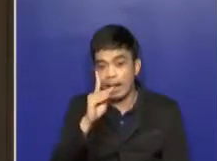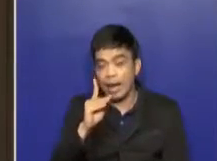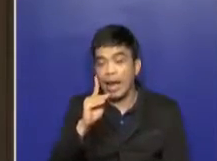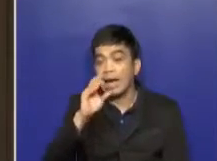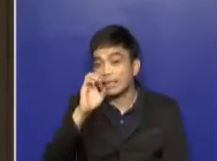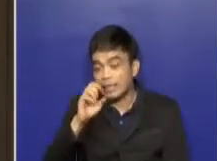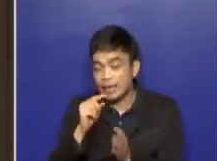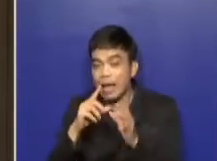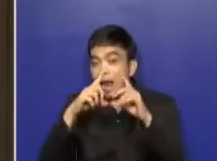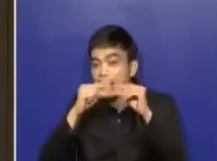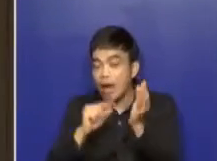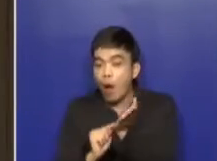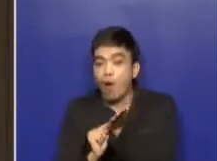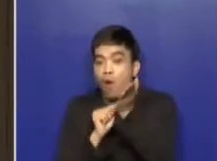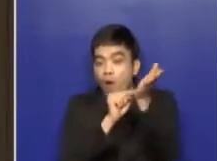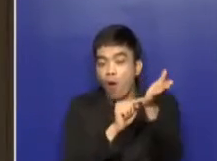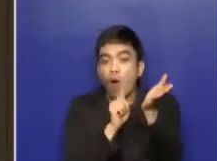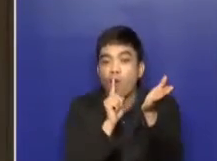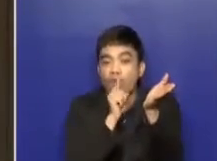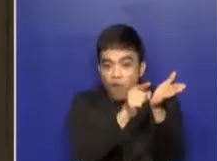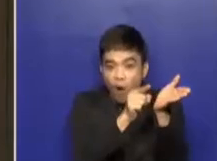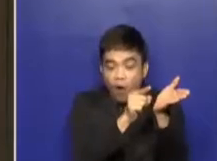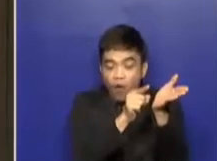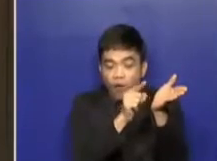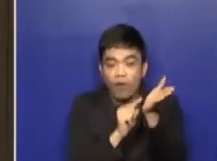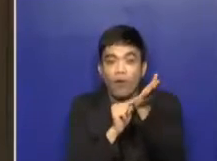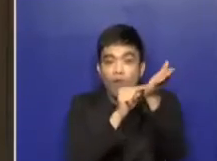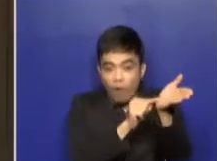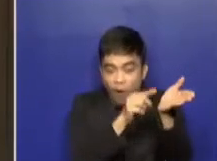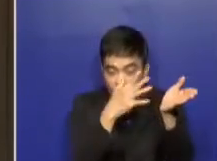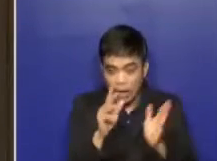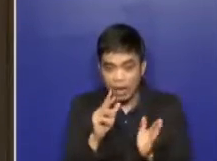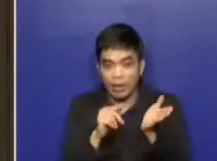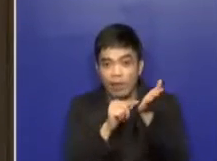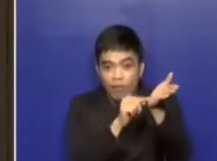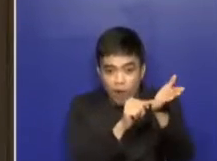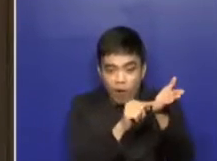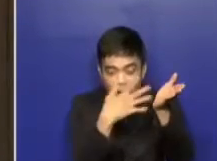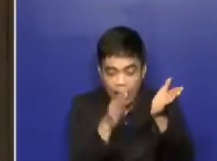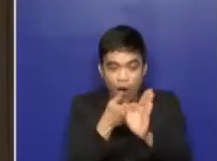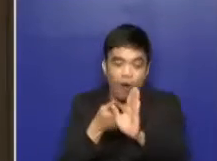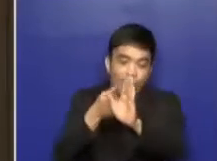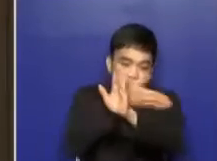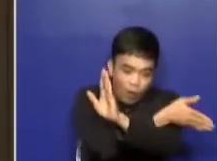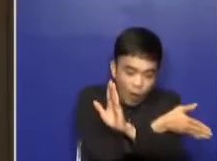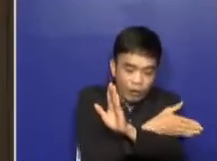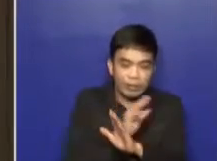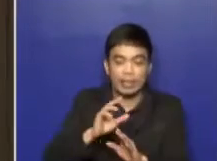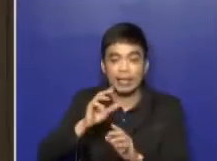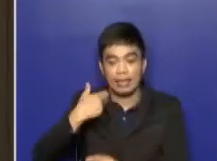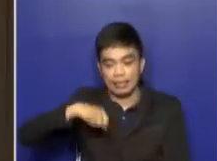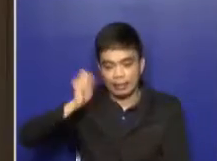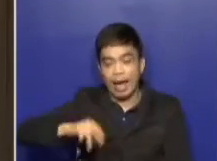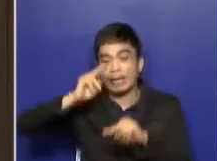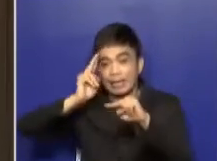ไว้เนี่ยแต่ยังไม่ยื่นคำร้องนะคุณก็มีสิทธิ์ยื่นก่อนวันพิจารณานั่งพิจารณาครั้งแรก